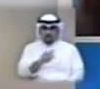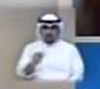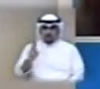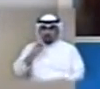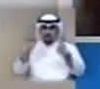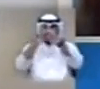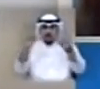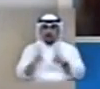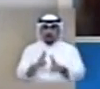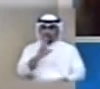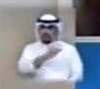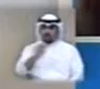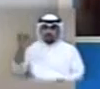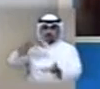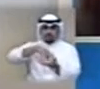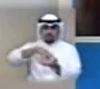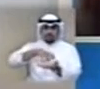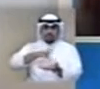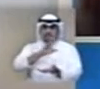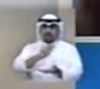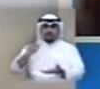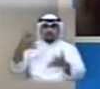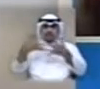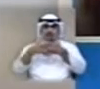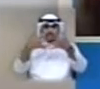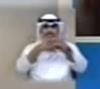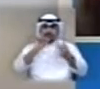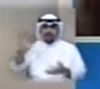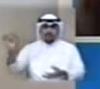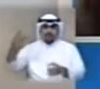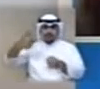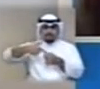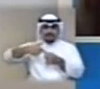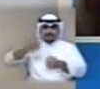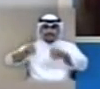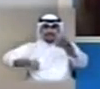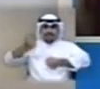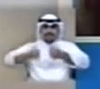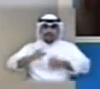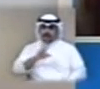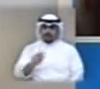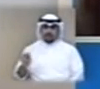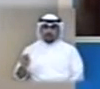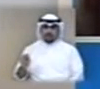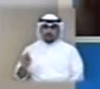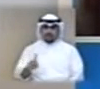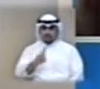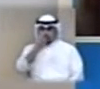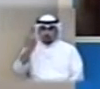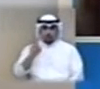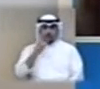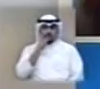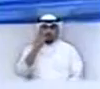الكهربائية وكذلك لمحطات تعبئة البنزين في دولة الكويت. نعم، ماذا بشأن المخزون للتعامل مع